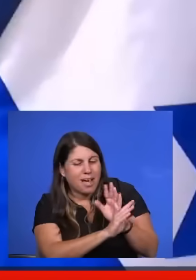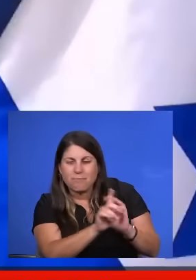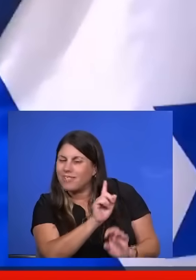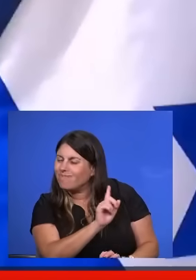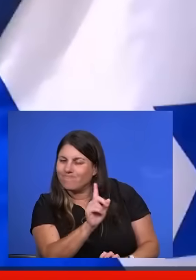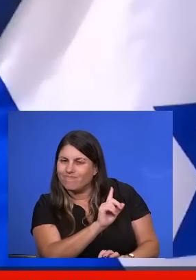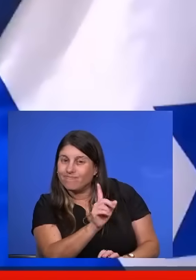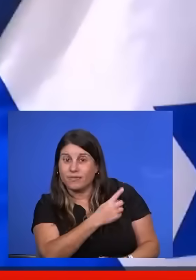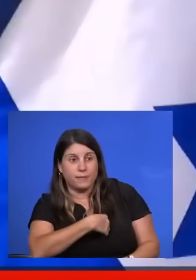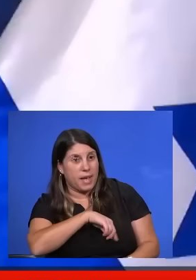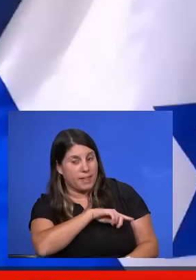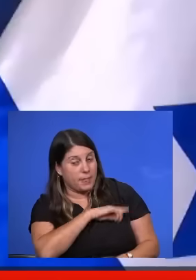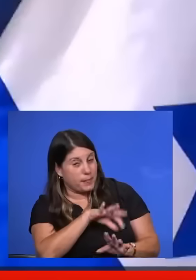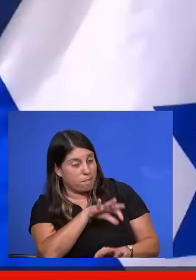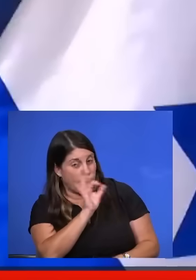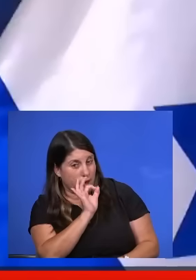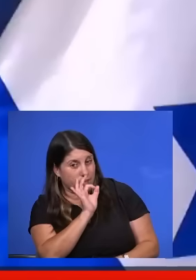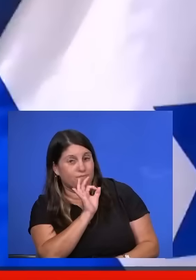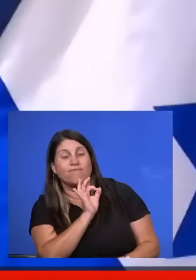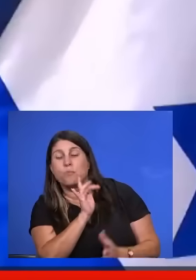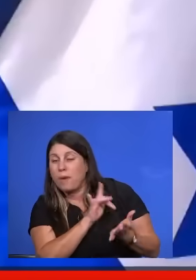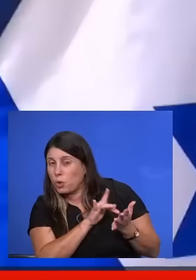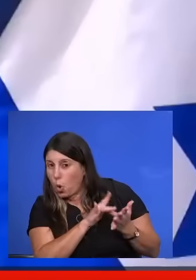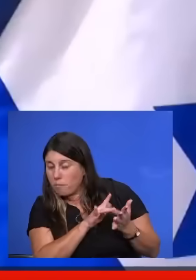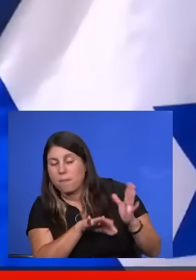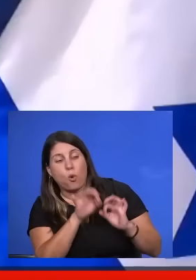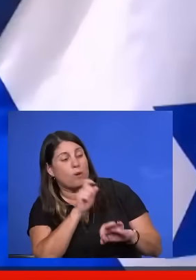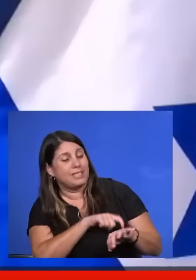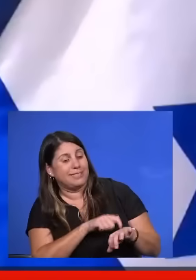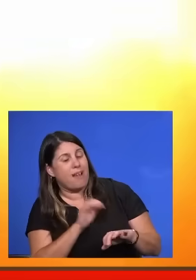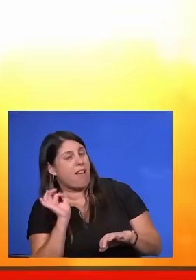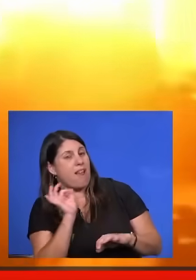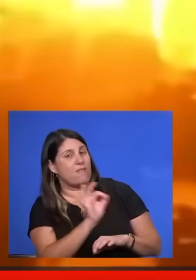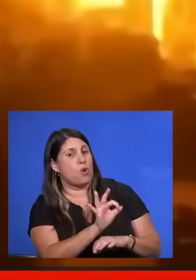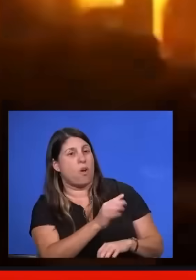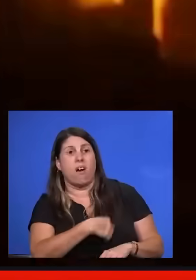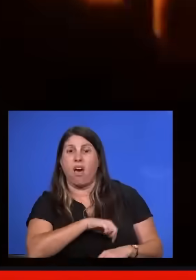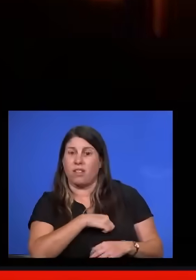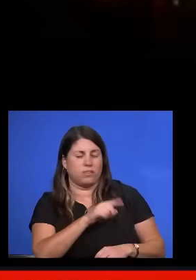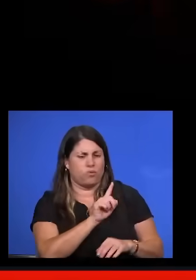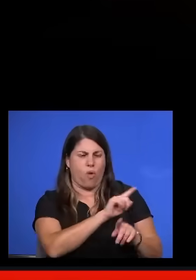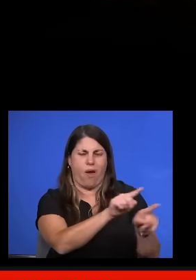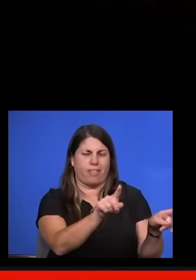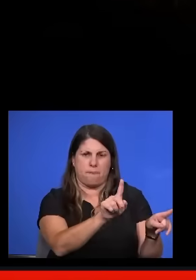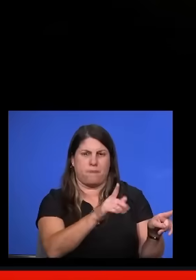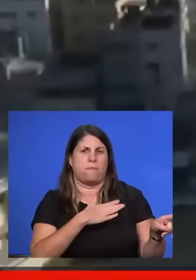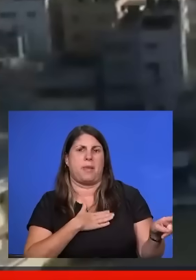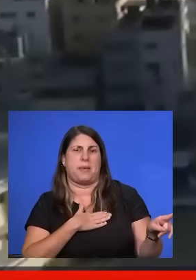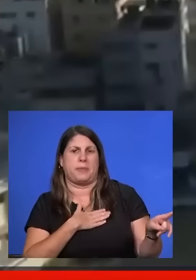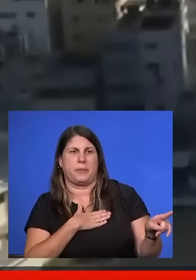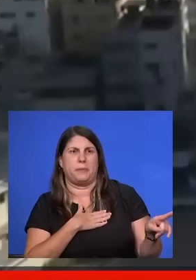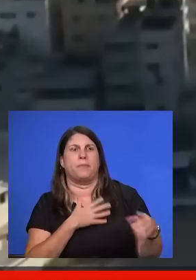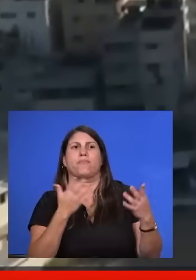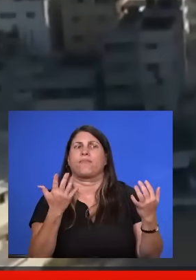ואנחנו בוחרים את המקום ואת הזמן לפגוע בכם, אנחנו ולא אתם. אין היום כמעט ישראלי